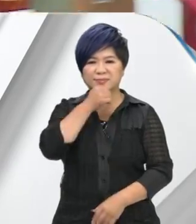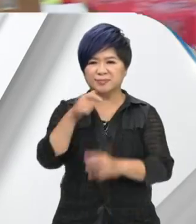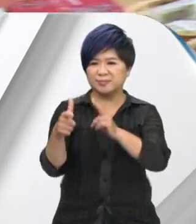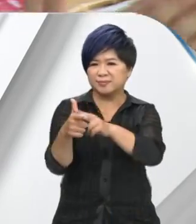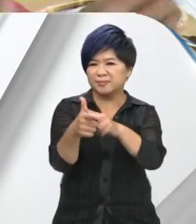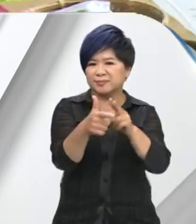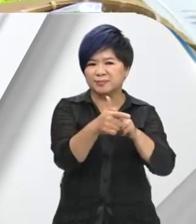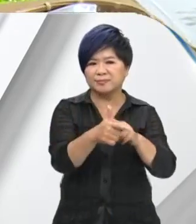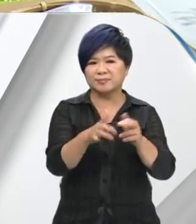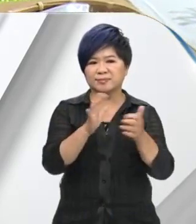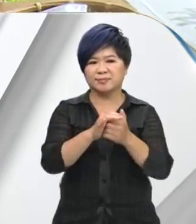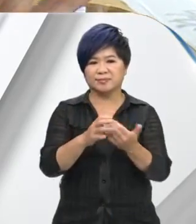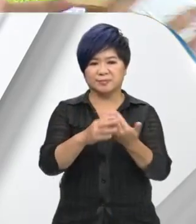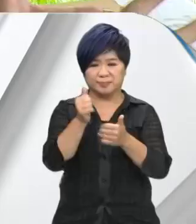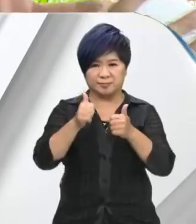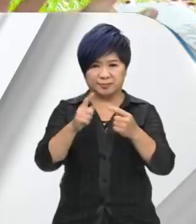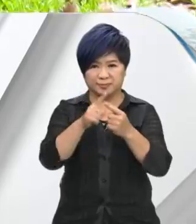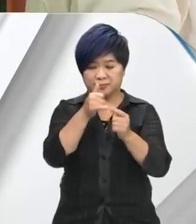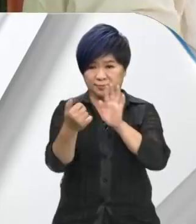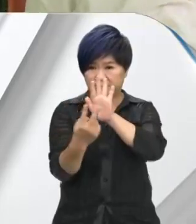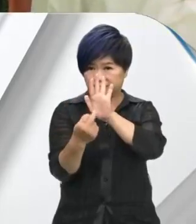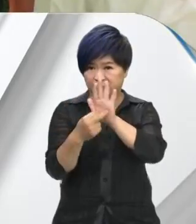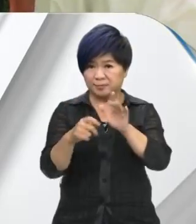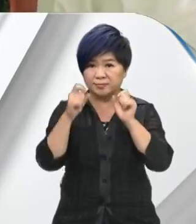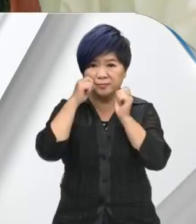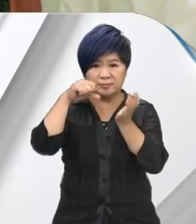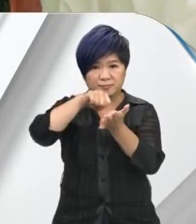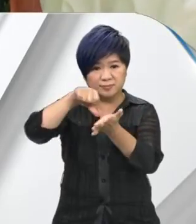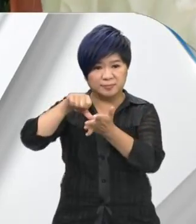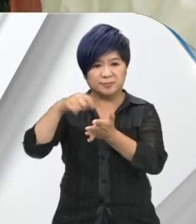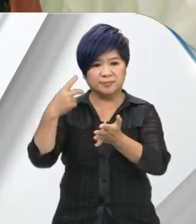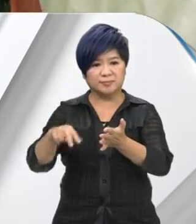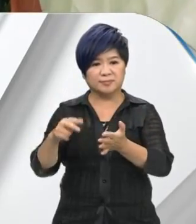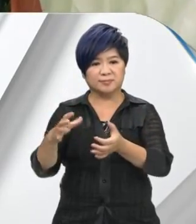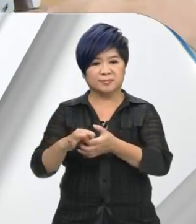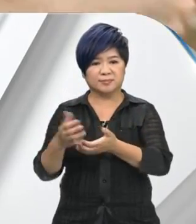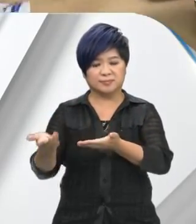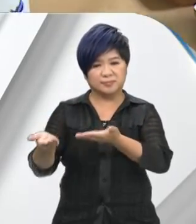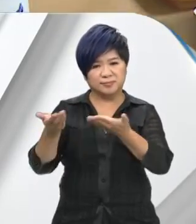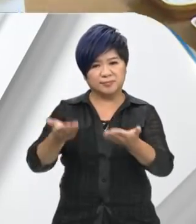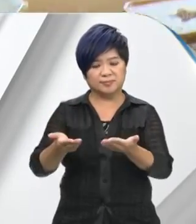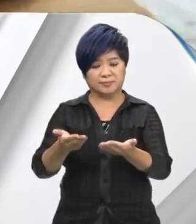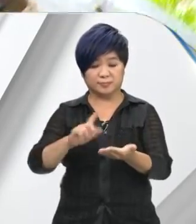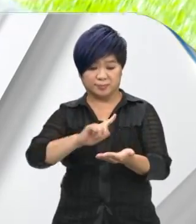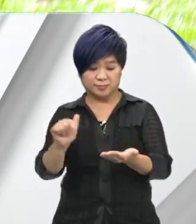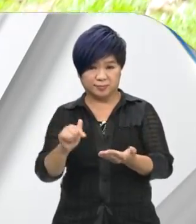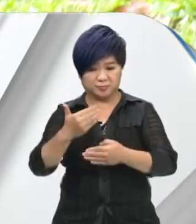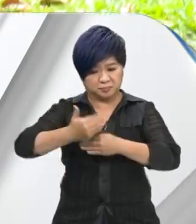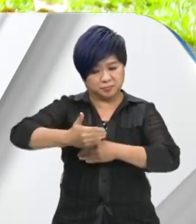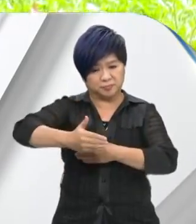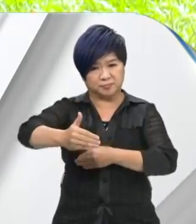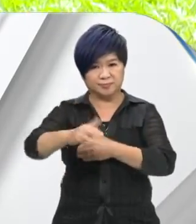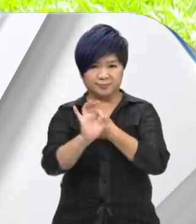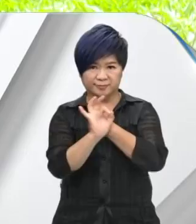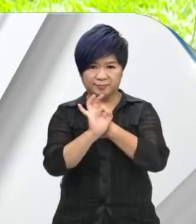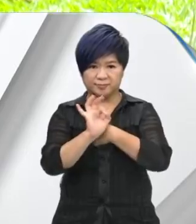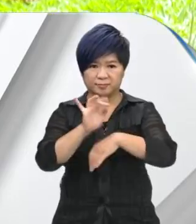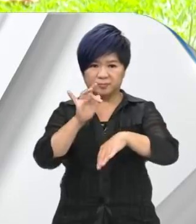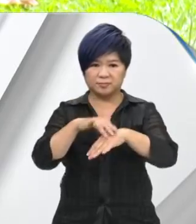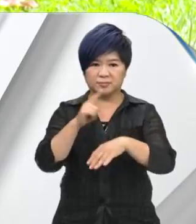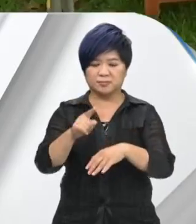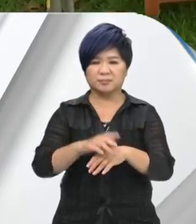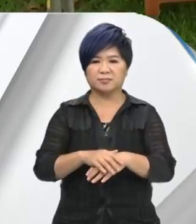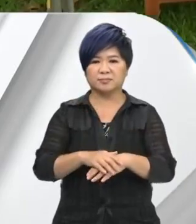茶中人员小解茶名品种，每讲解茶器同泡茶流程，民众试着来试看下碰凤